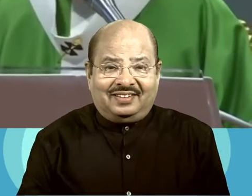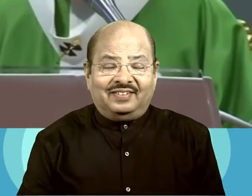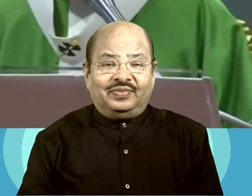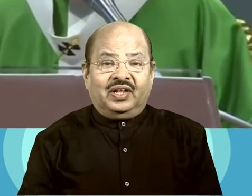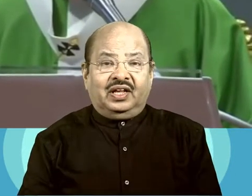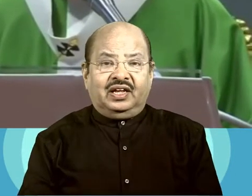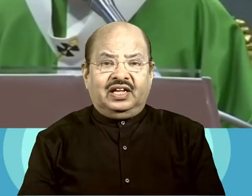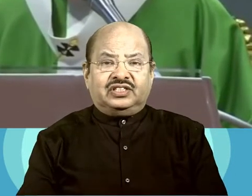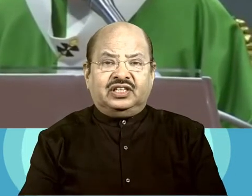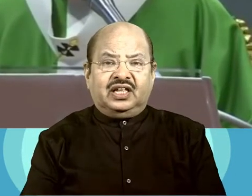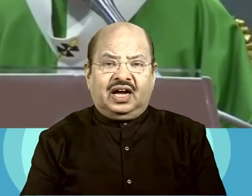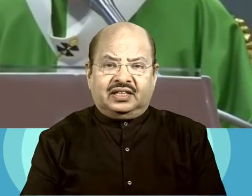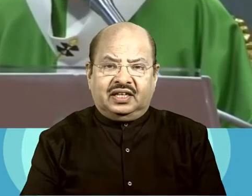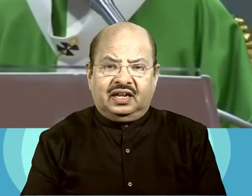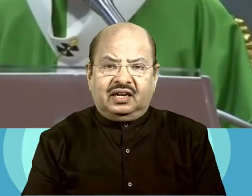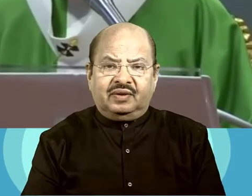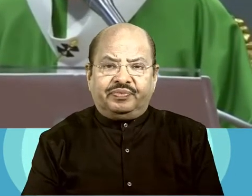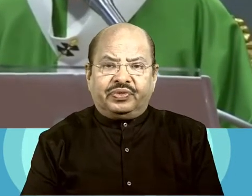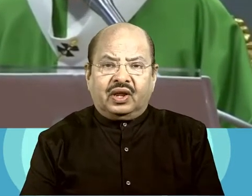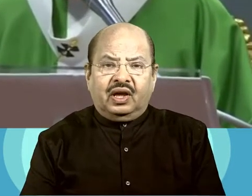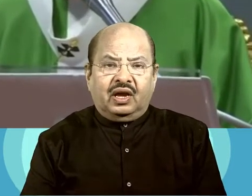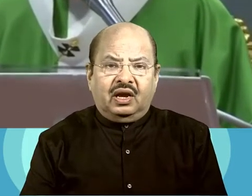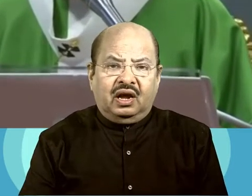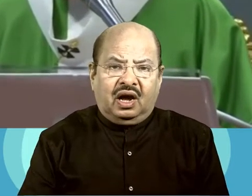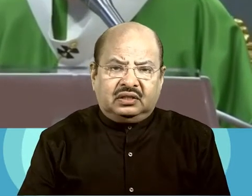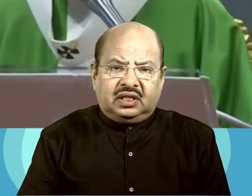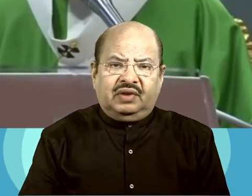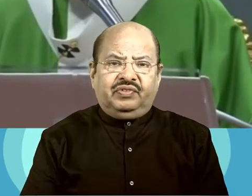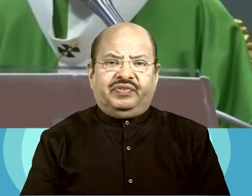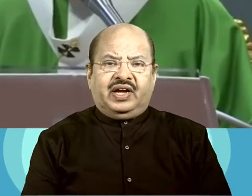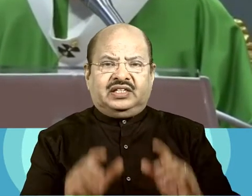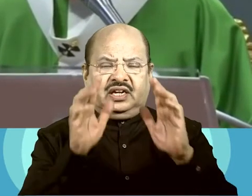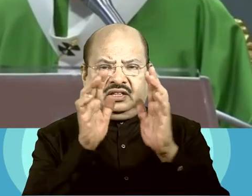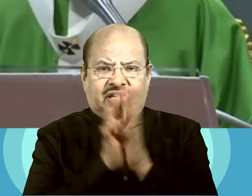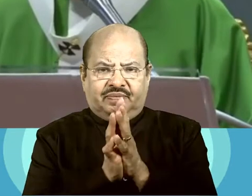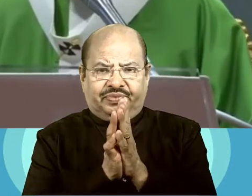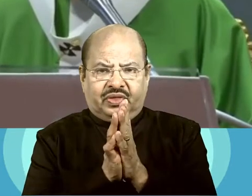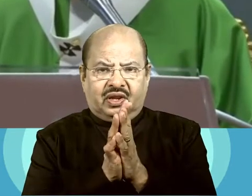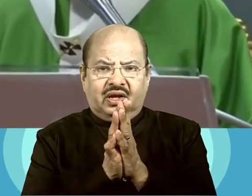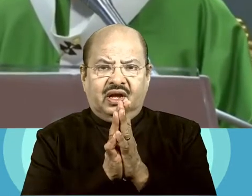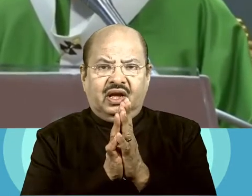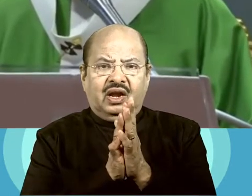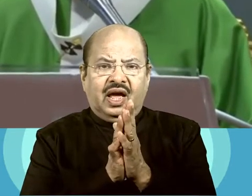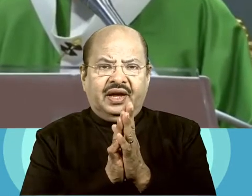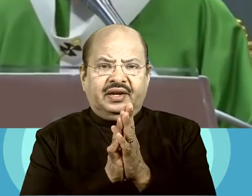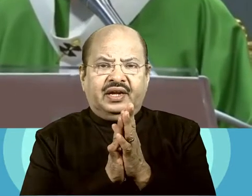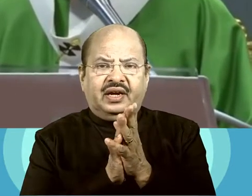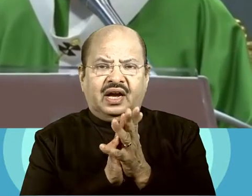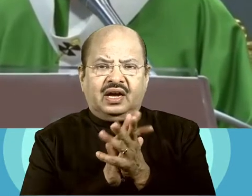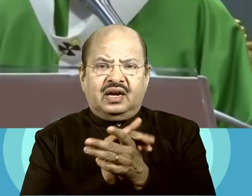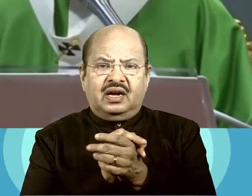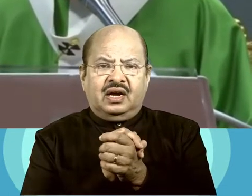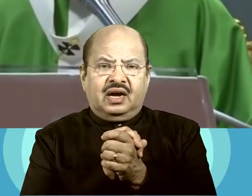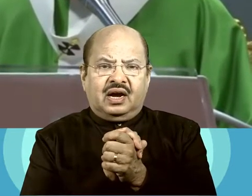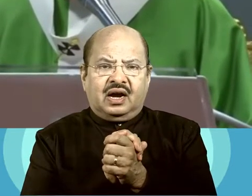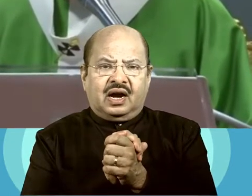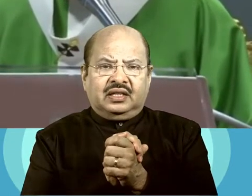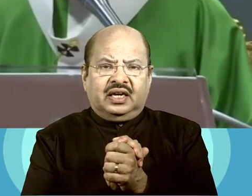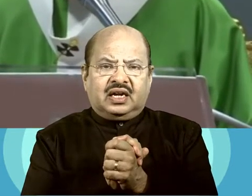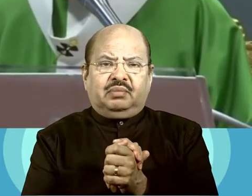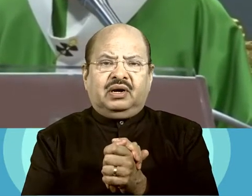ഇത്. ഈ ചിന്താഗതിയിൽ എല്ലാത്തരം വിവേചനത്തിനും ലൈംഗിക